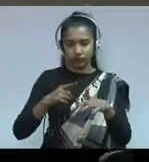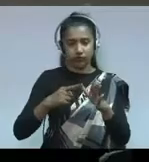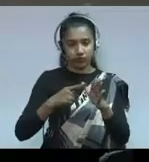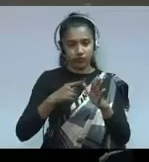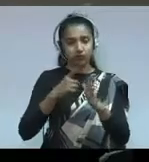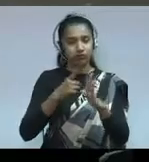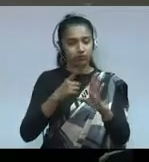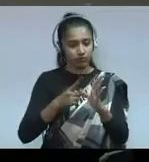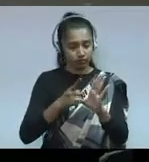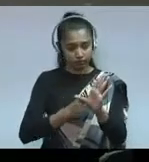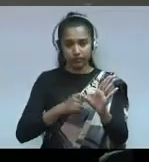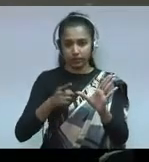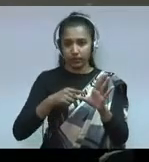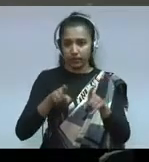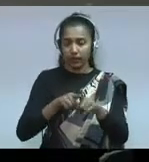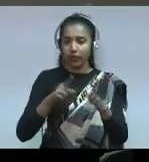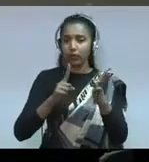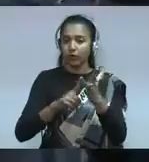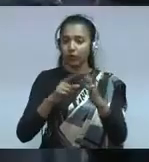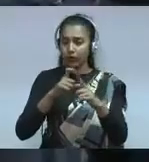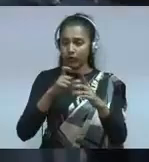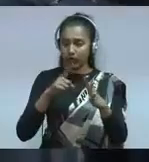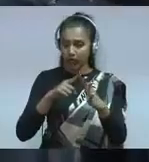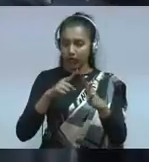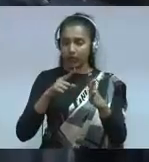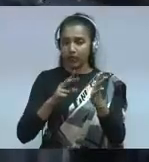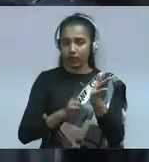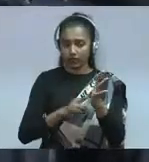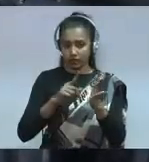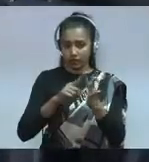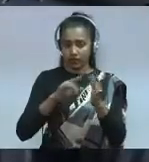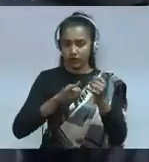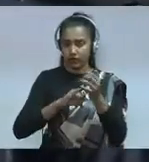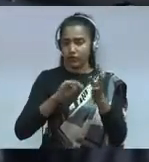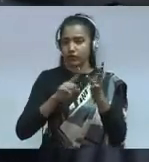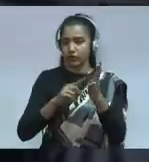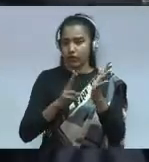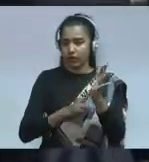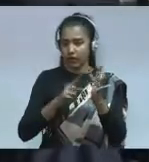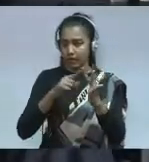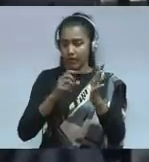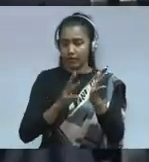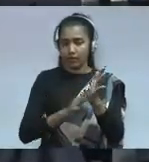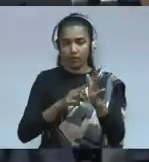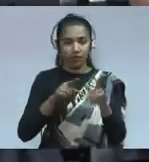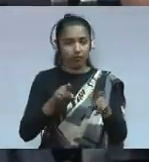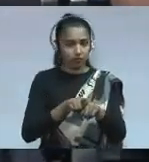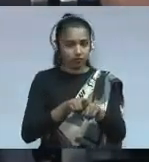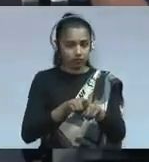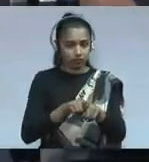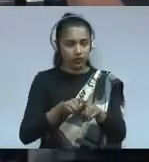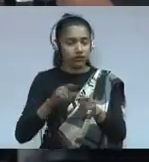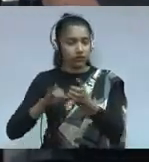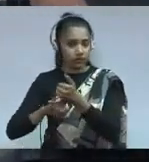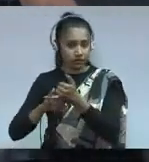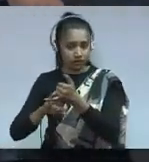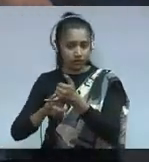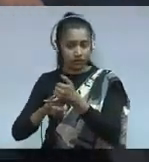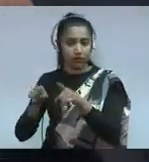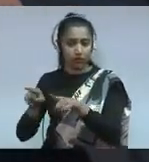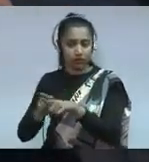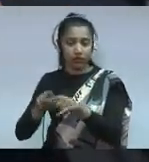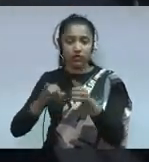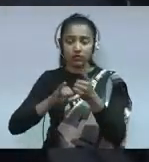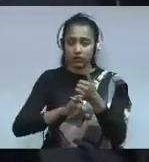උදේනි දිසානායක, සුනිමල් ජනරංජන, කින්ස්ලි පෙරේරා, සජිත් දුමින්ද පීරිස්, සචිත්